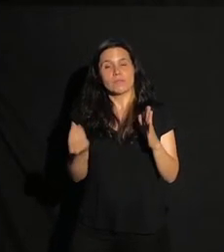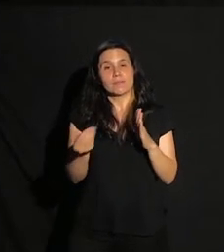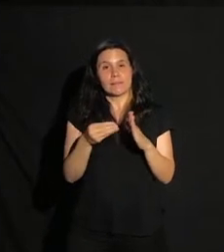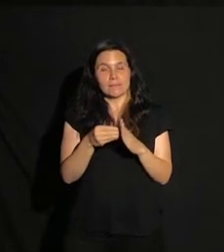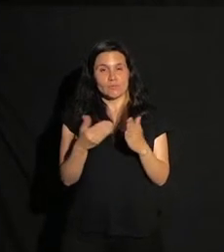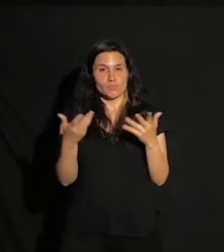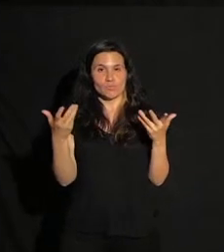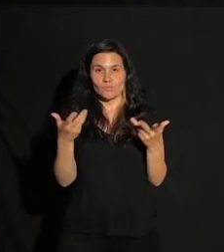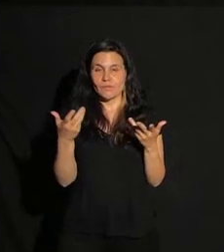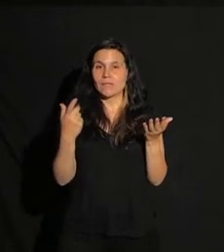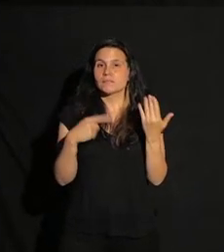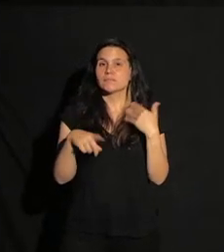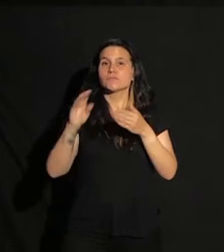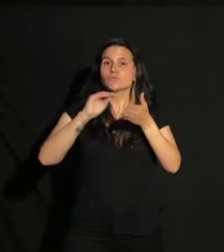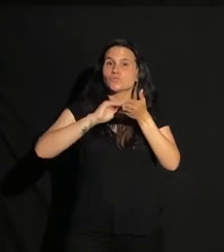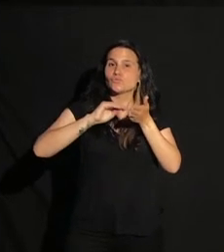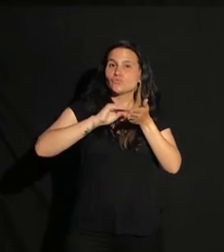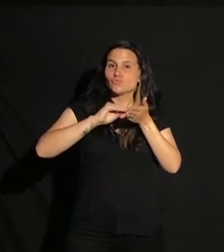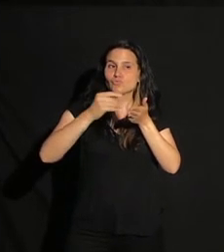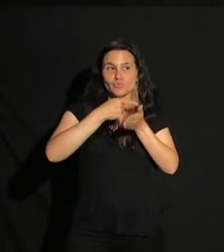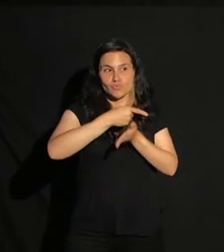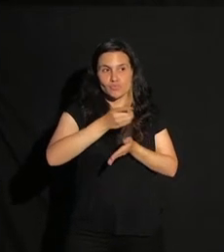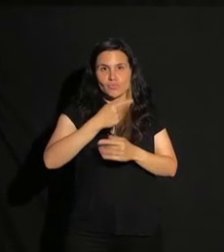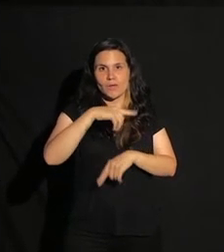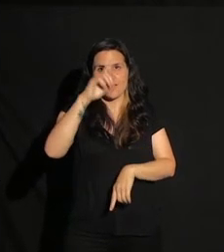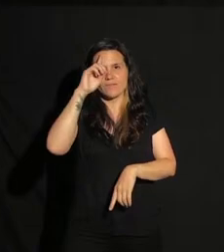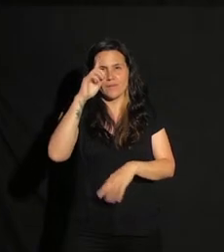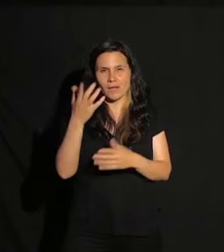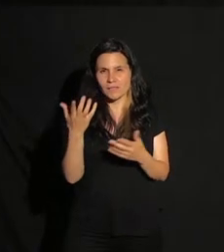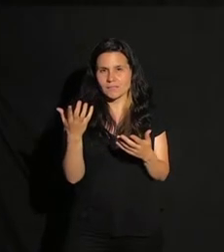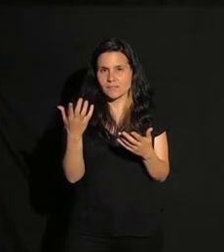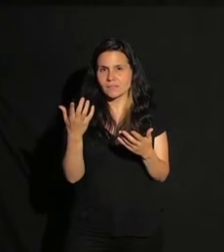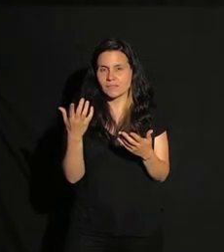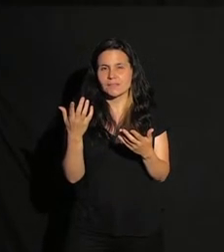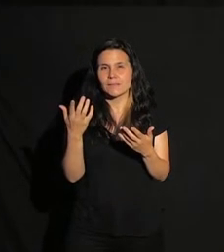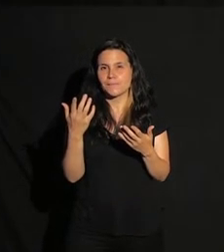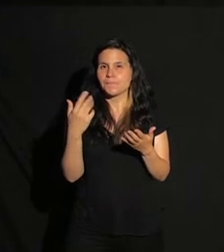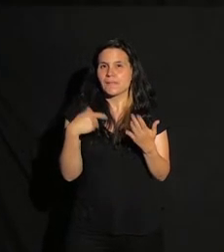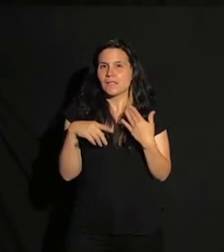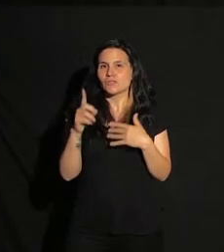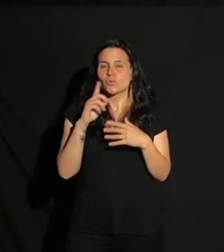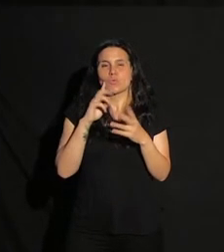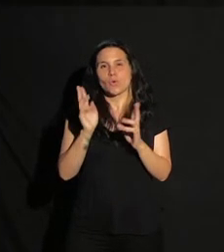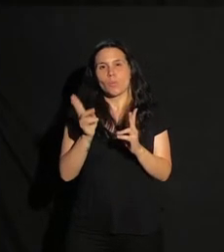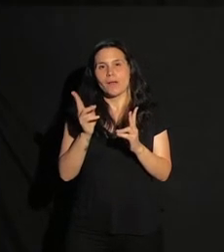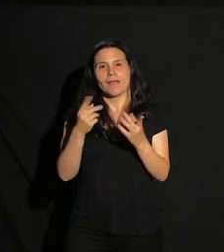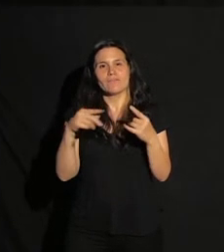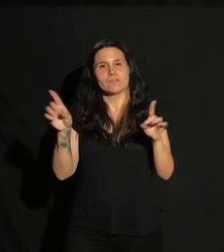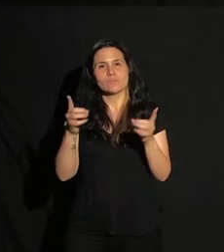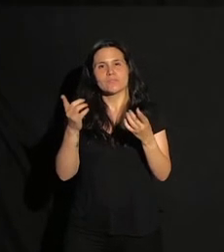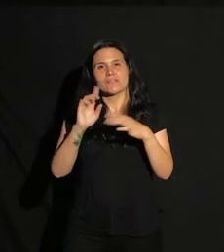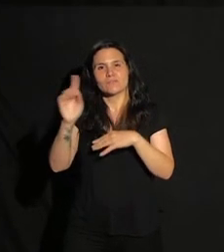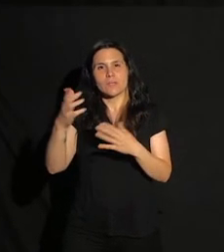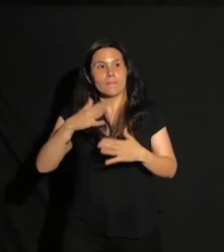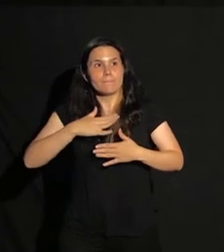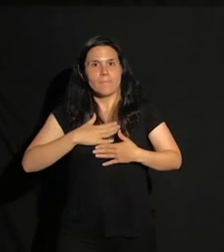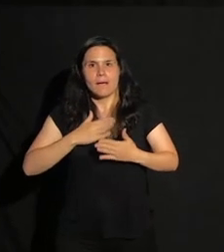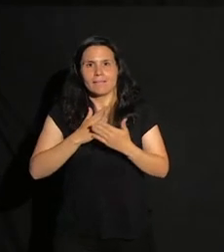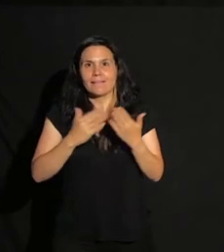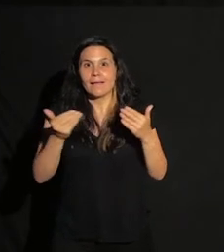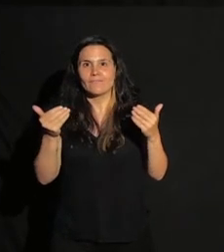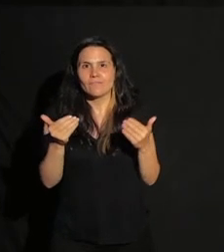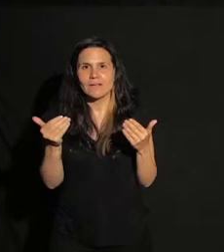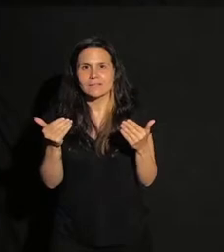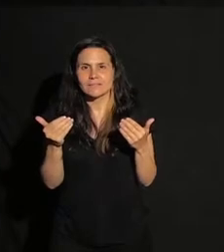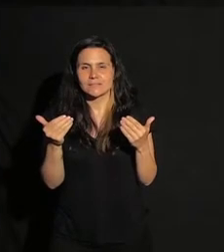die Tatsache, dass die Schüler wissen, wo das Stück sonst hingeht, also was ihr Part ist, das